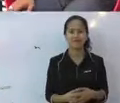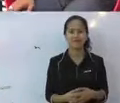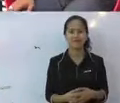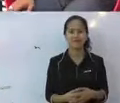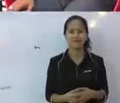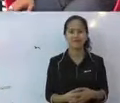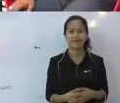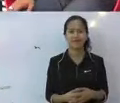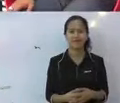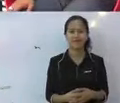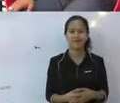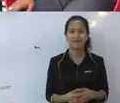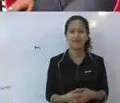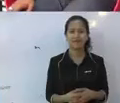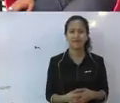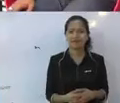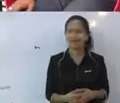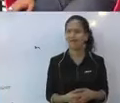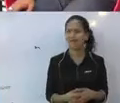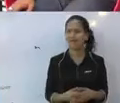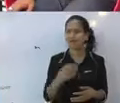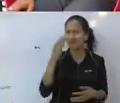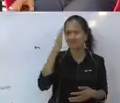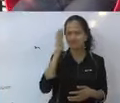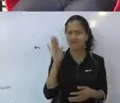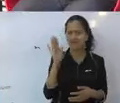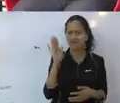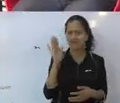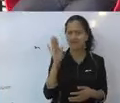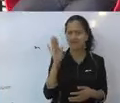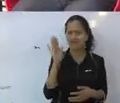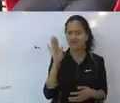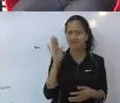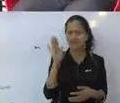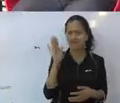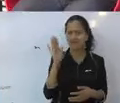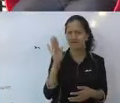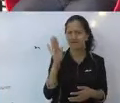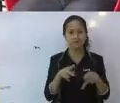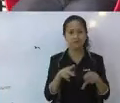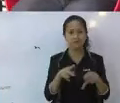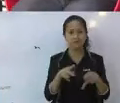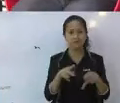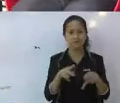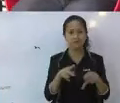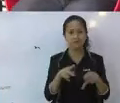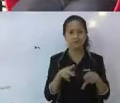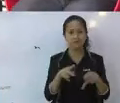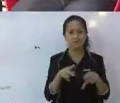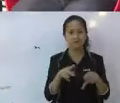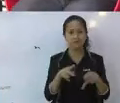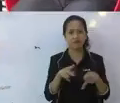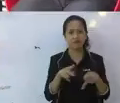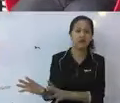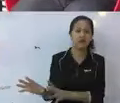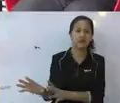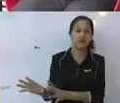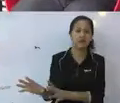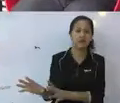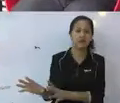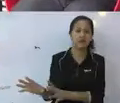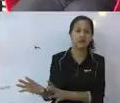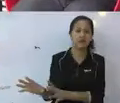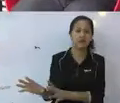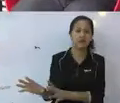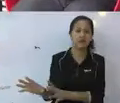maisip yung mga kabataan, no, Ma'am Ses. Kapag kanin... ayaw. Pero pag ninalaan mo ng ano, ng cake, oo